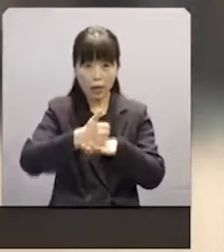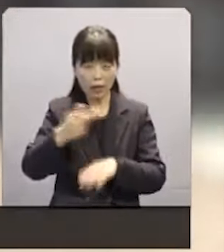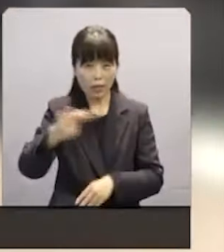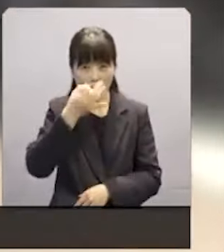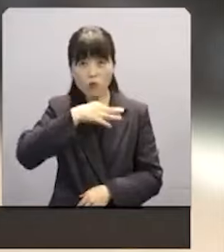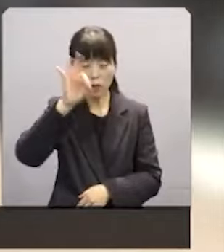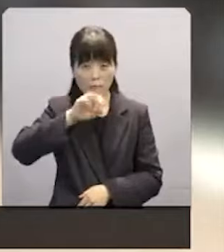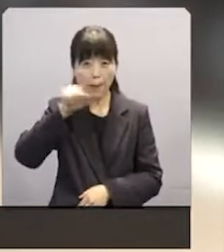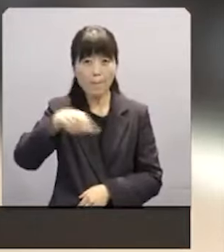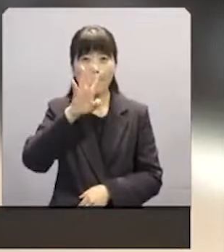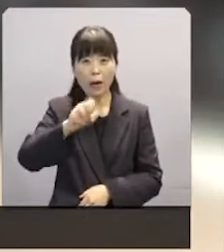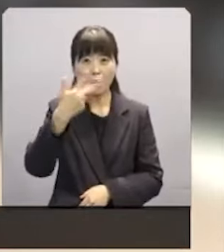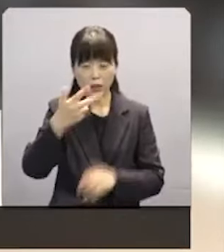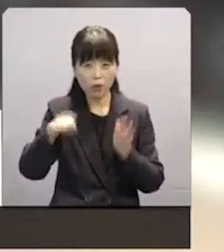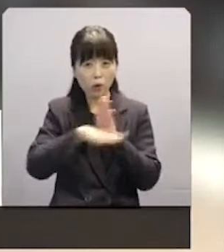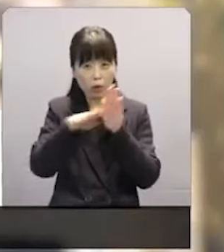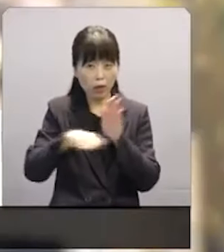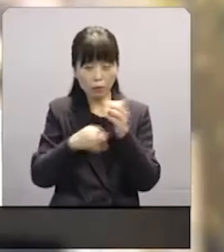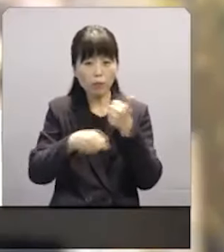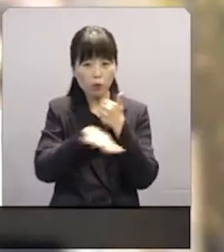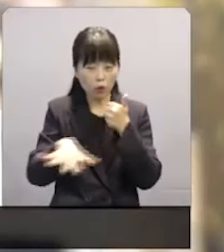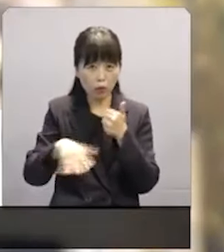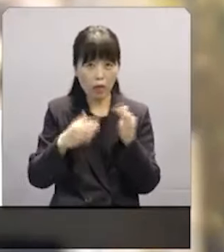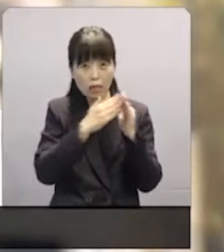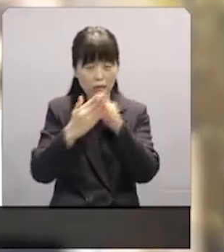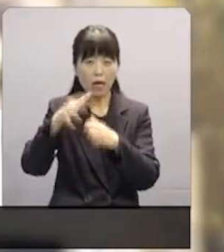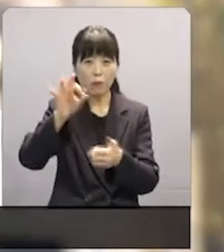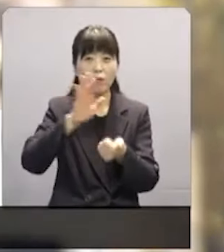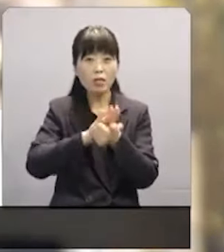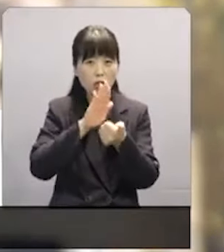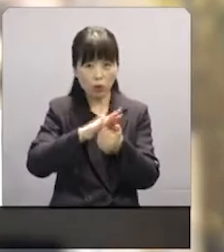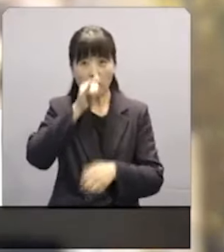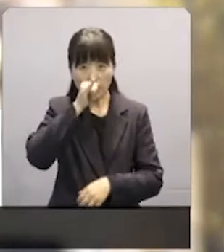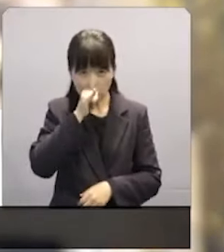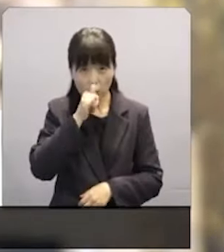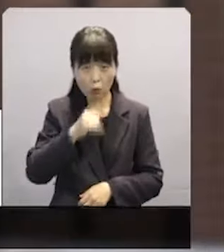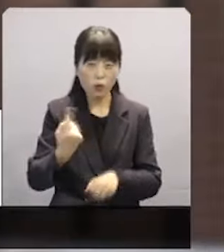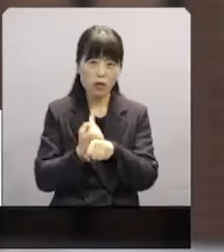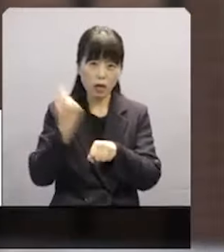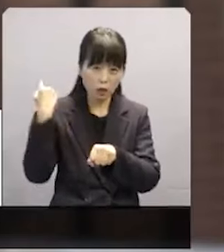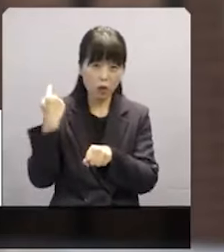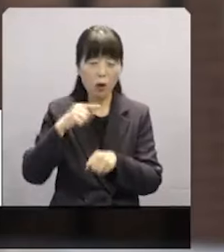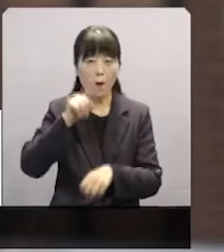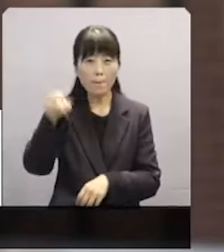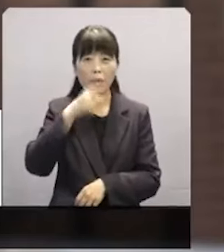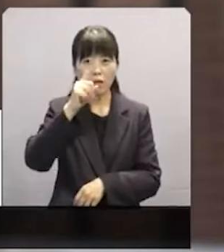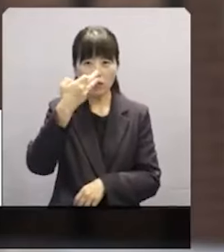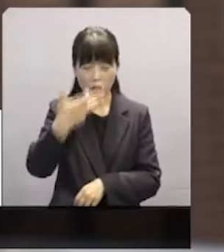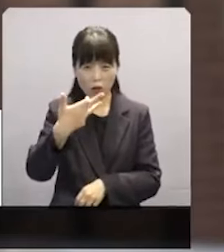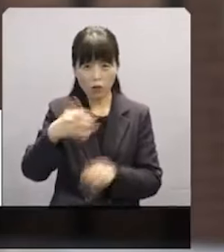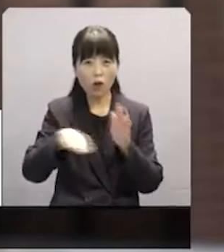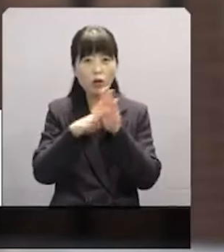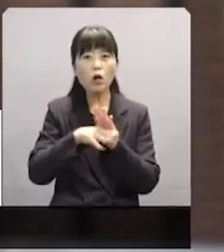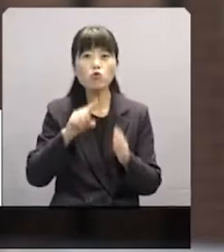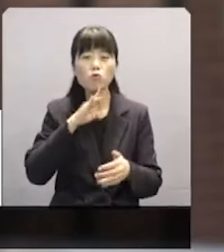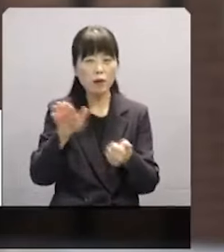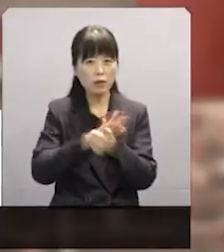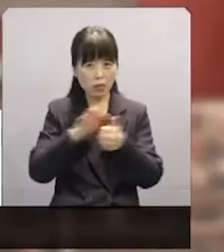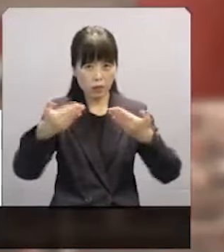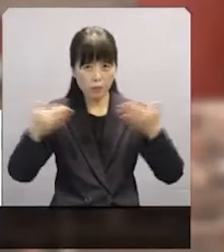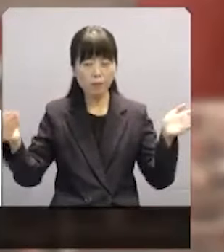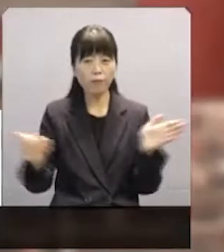대출이자 147가구를 비롯해 이사비 정도만 지원받았고 지난해도 118가구만 혜택을